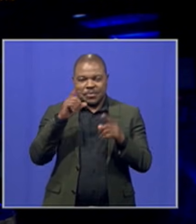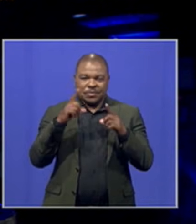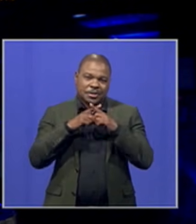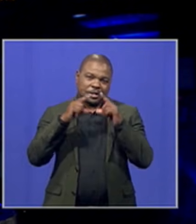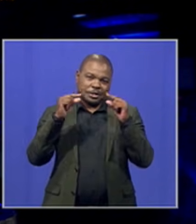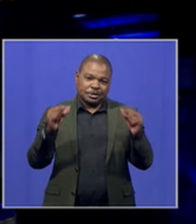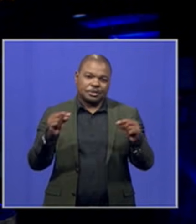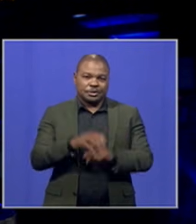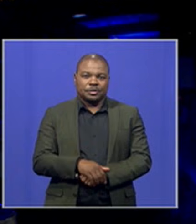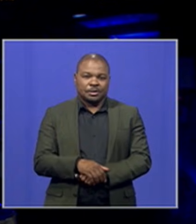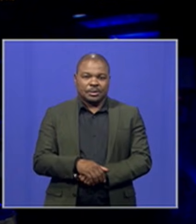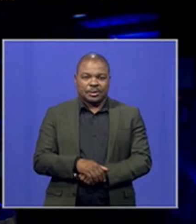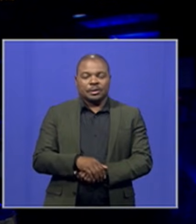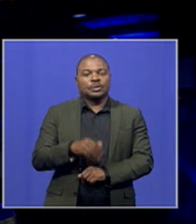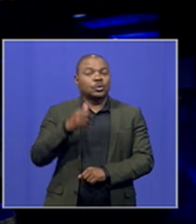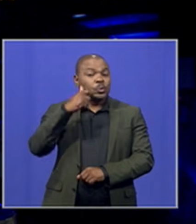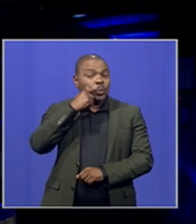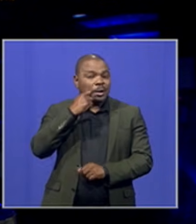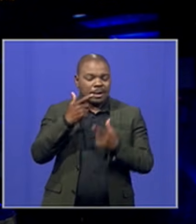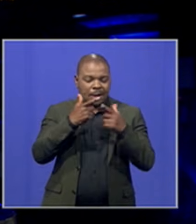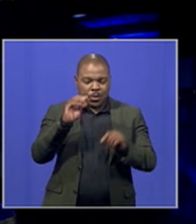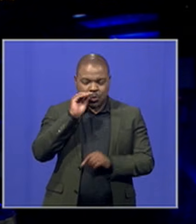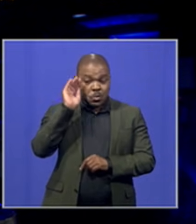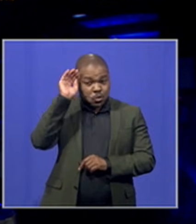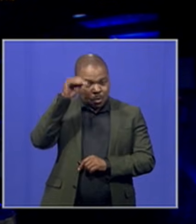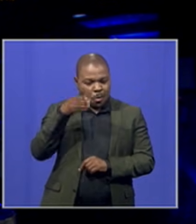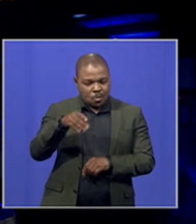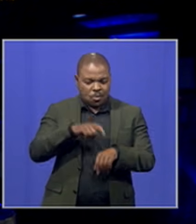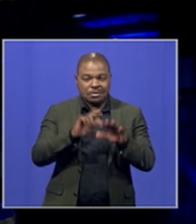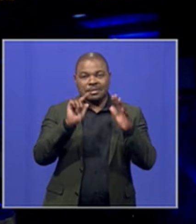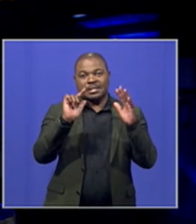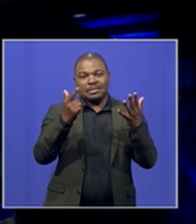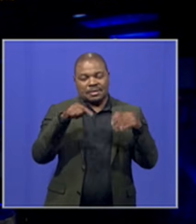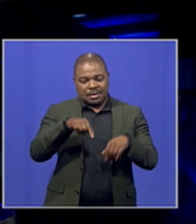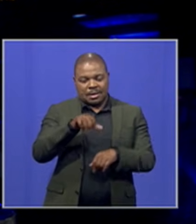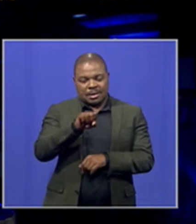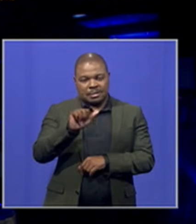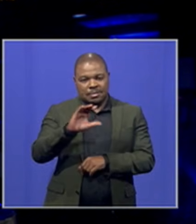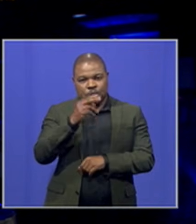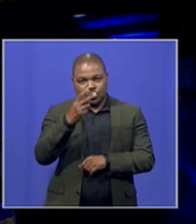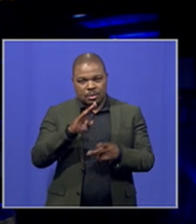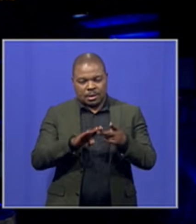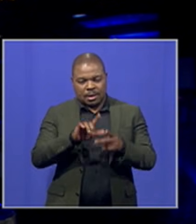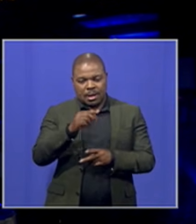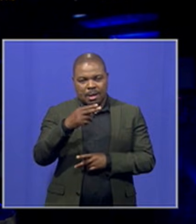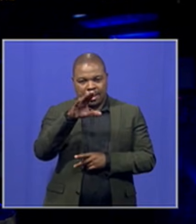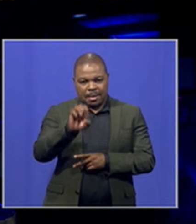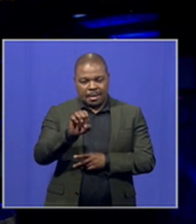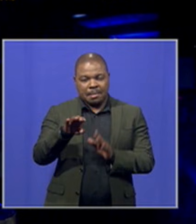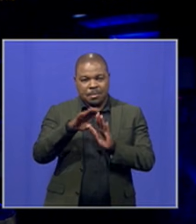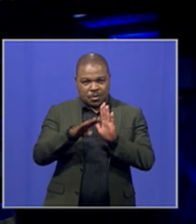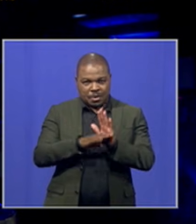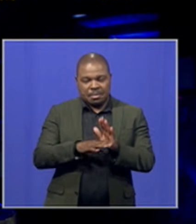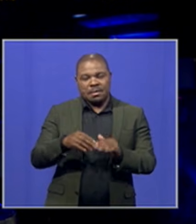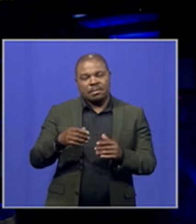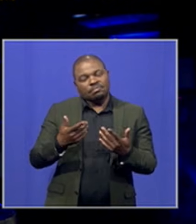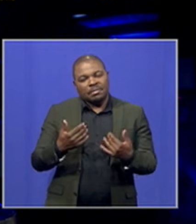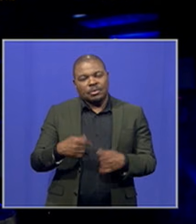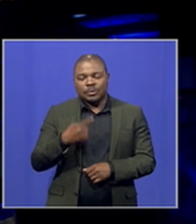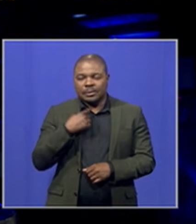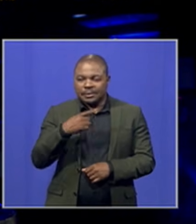hlophisitswe hakalo tsa ka jeno moifo wa Setswana o tla ba teng hosane go reng ya bosupa kwano SABC 2 le SABC le hae go tswa rona salang